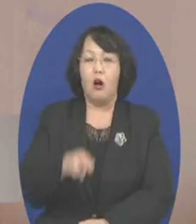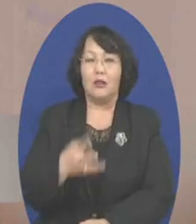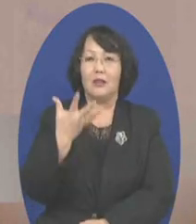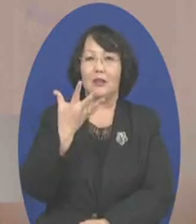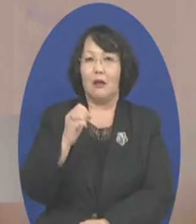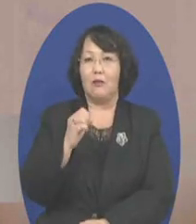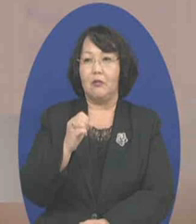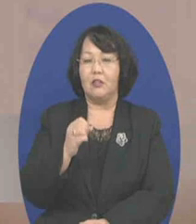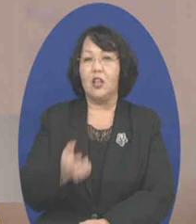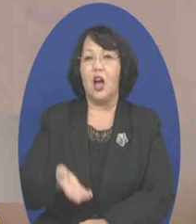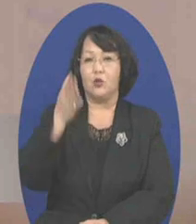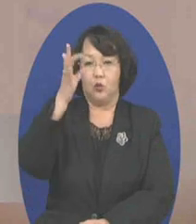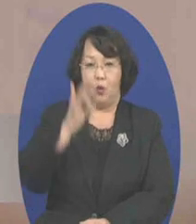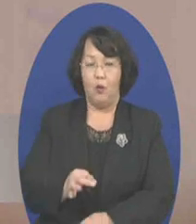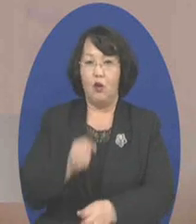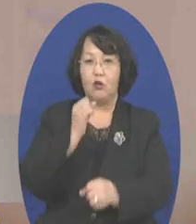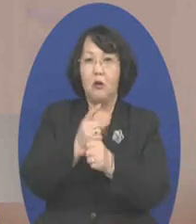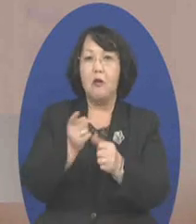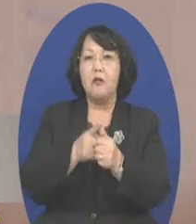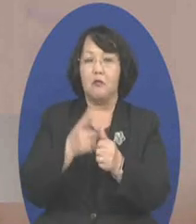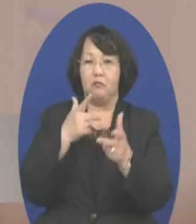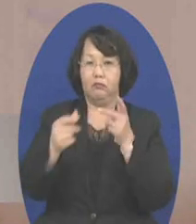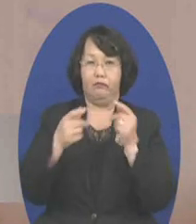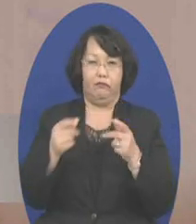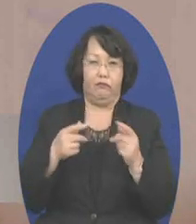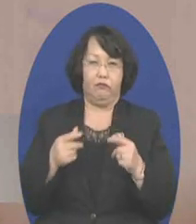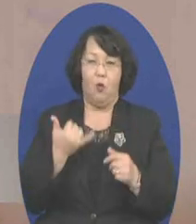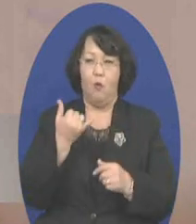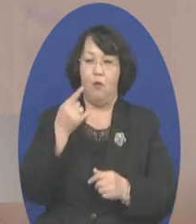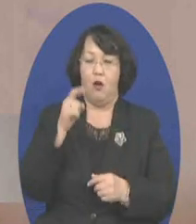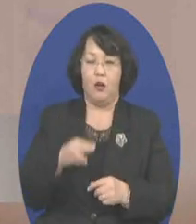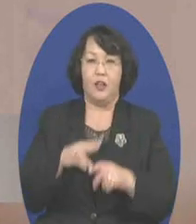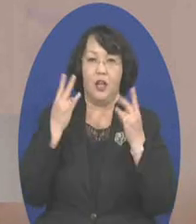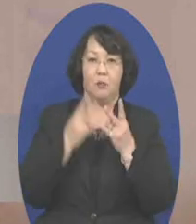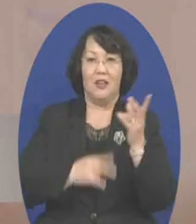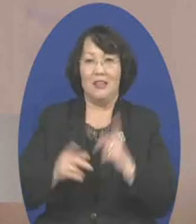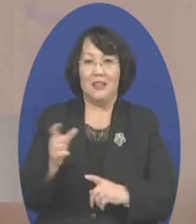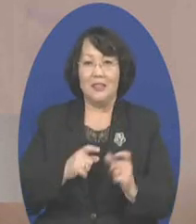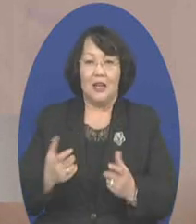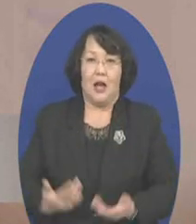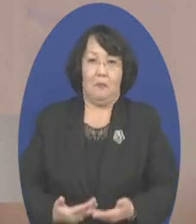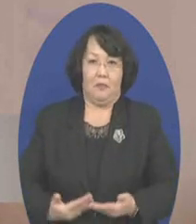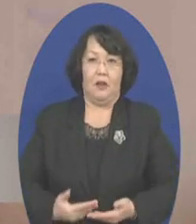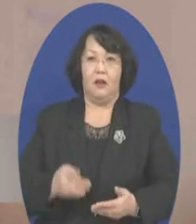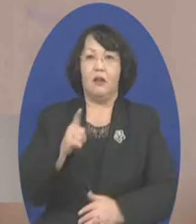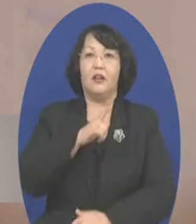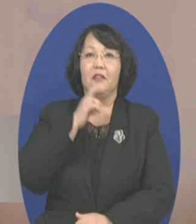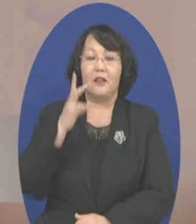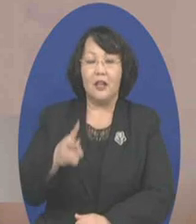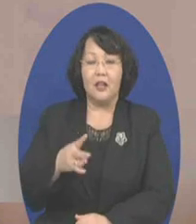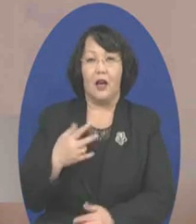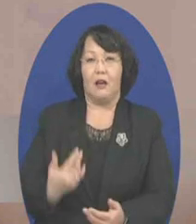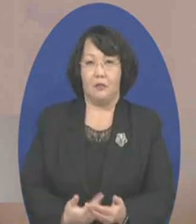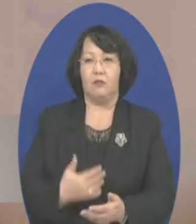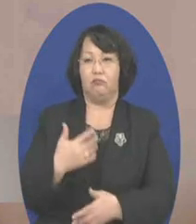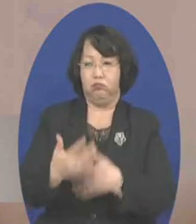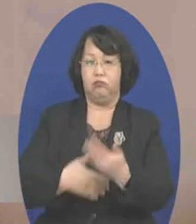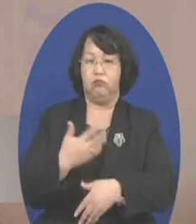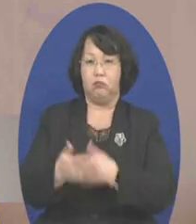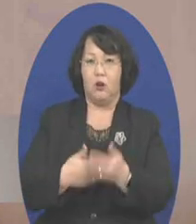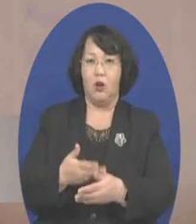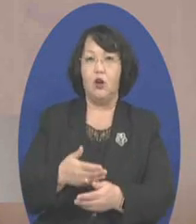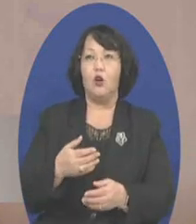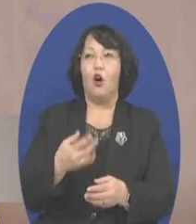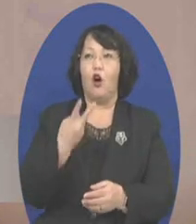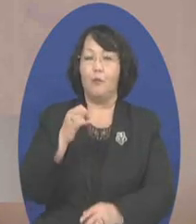бүлгийнхаа 50% шууйг одоо вакцины хамруулад ингээд Улаанбаатар хотын нийгмийн эдийн засгийн амьдралыг бас хотынхаа нийгмийн эдийн засгийн амьдралын хэвийн хэмжээ рүү авч орох эрх